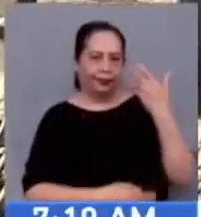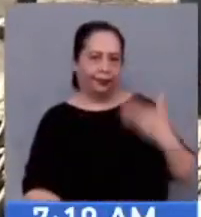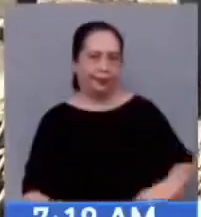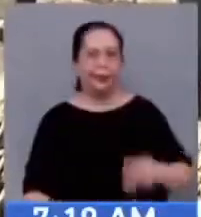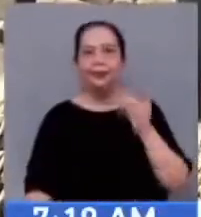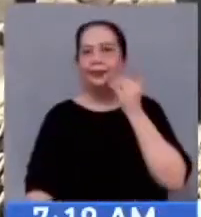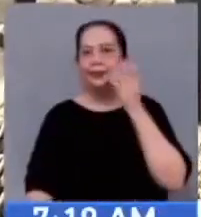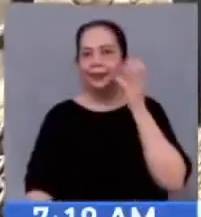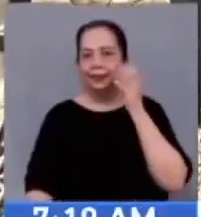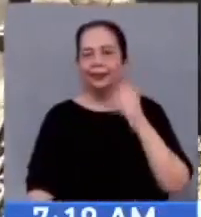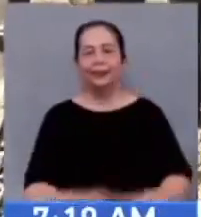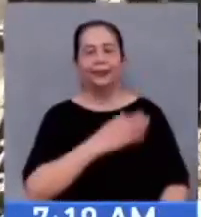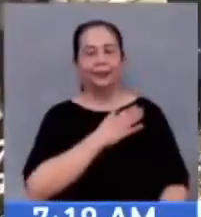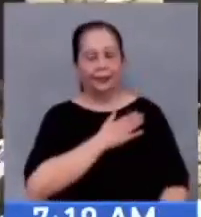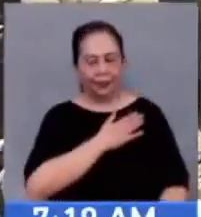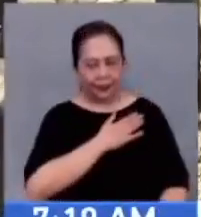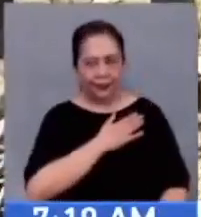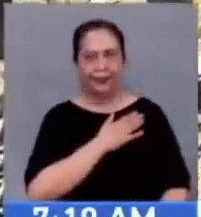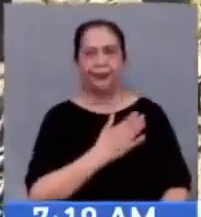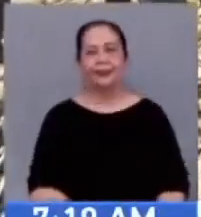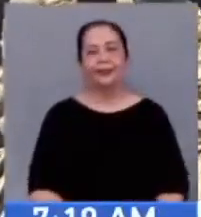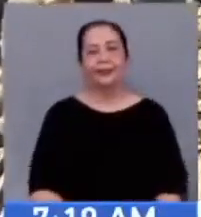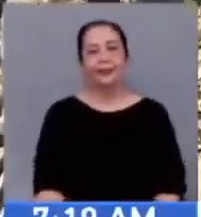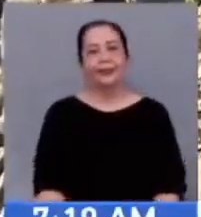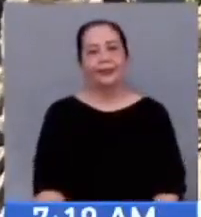Kai, buong puso para sa Pilipinas.